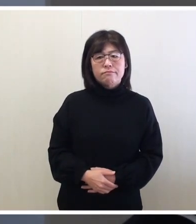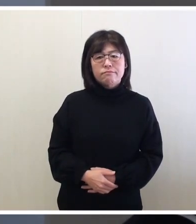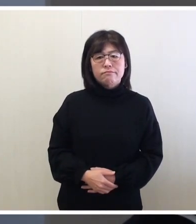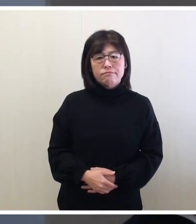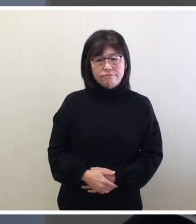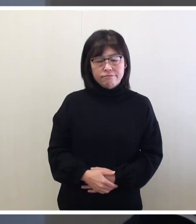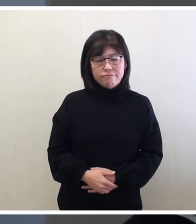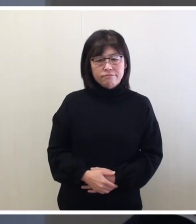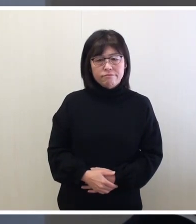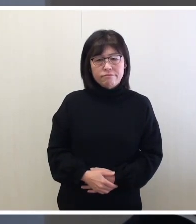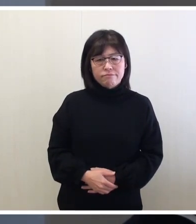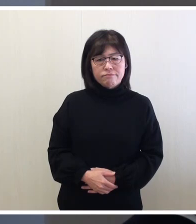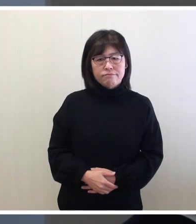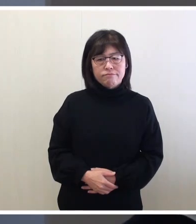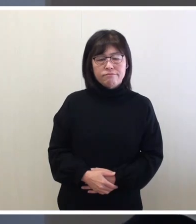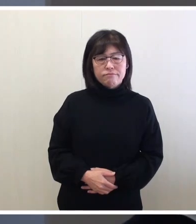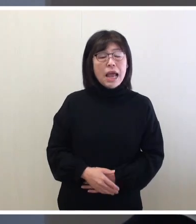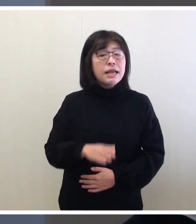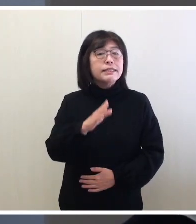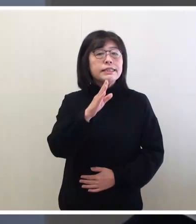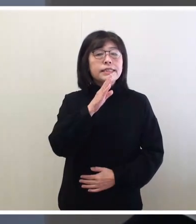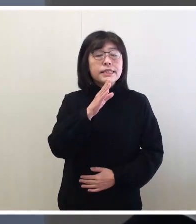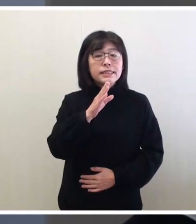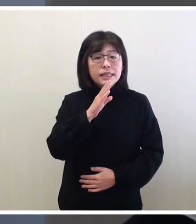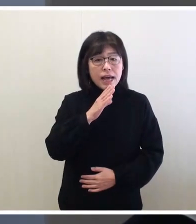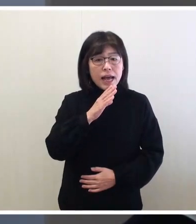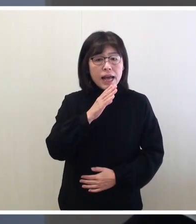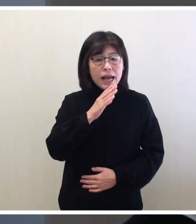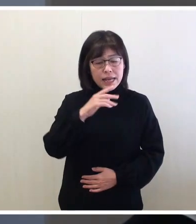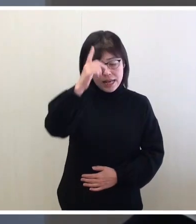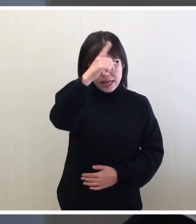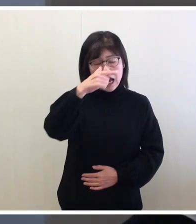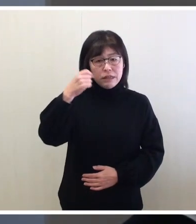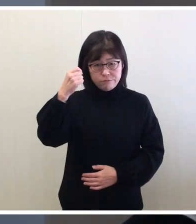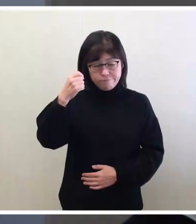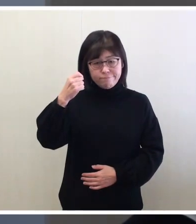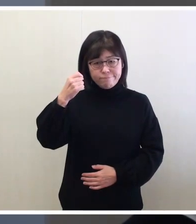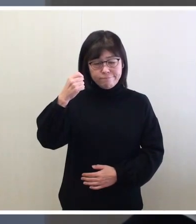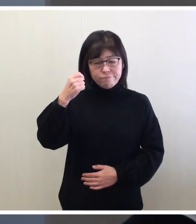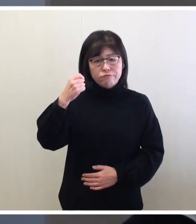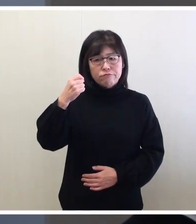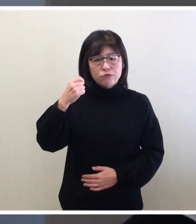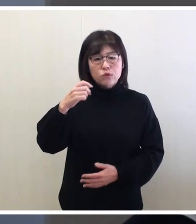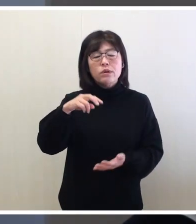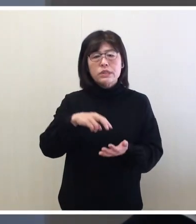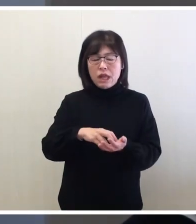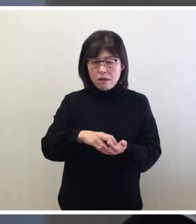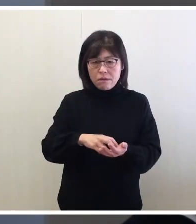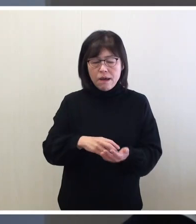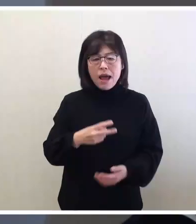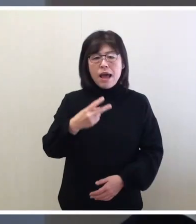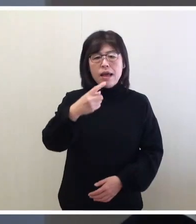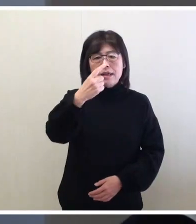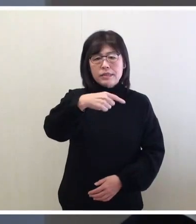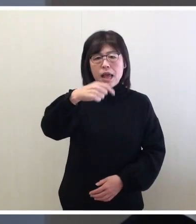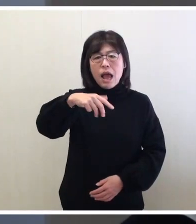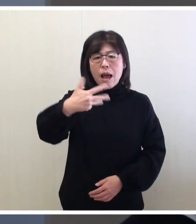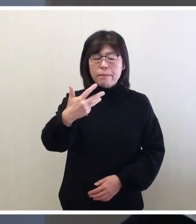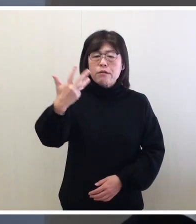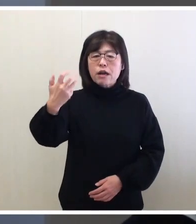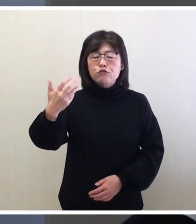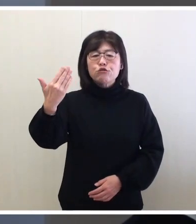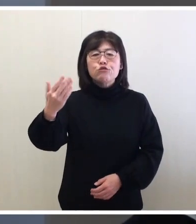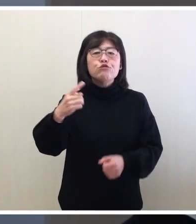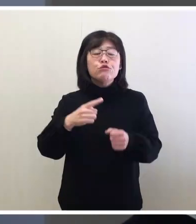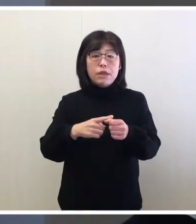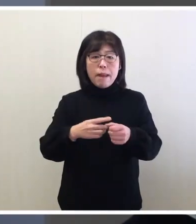学をやっておりますけれども、実は関西学院は学校法人として